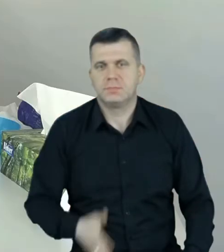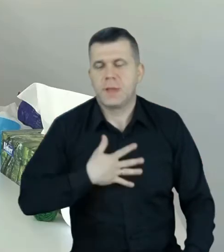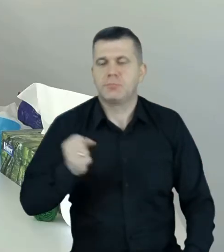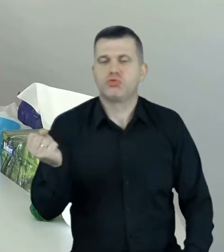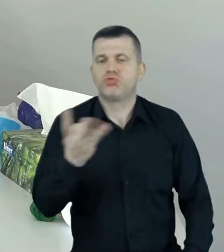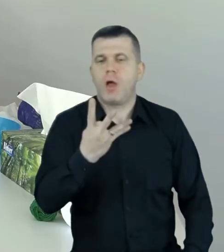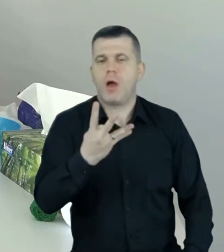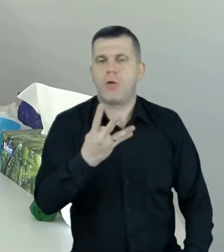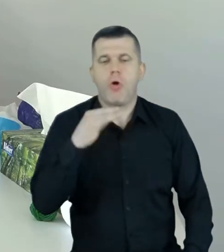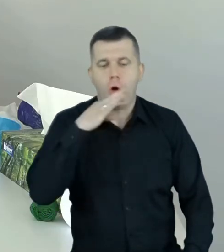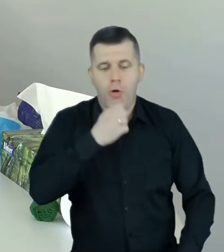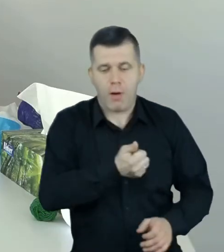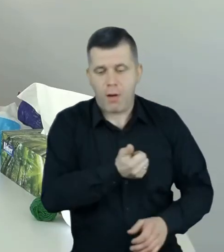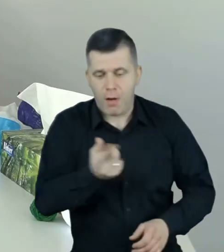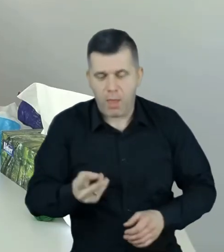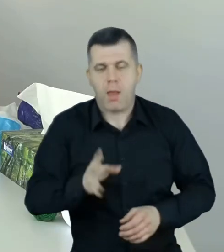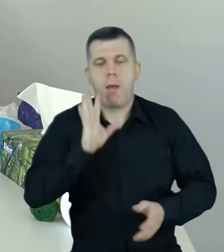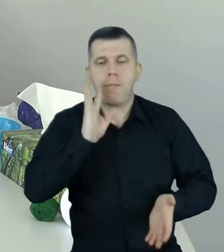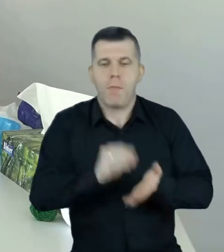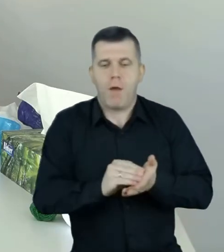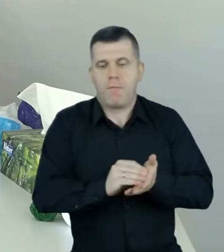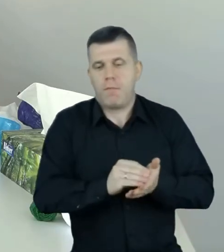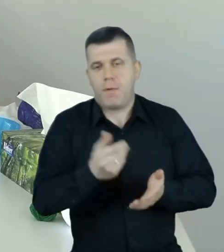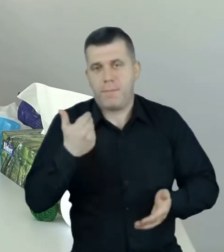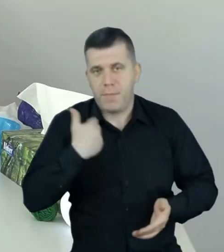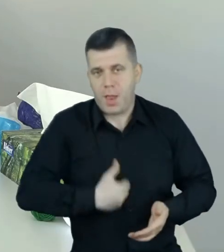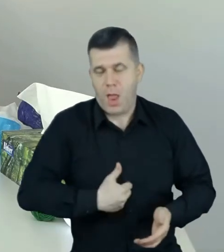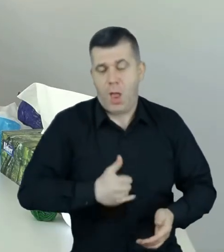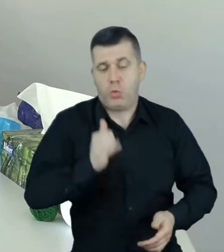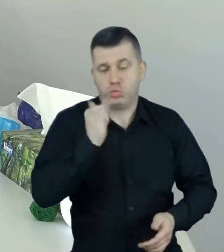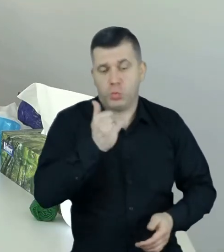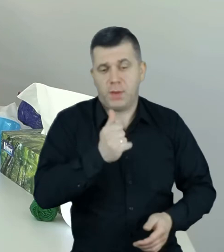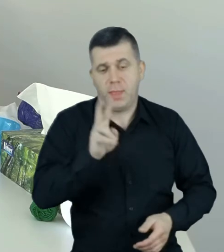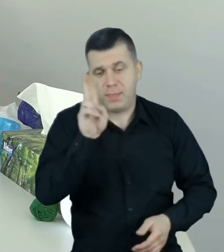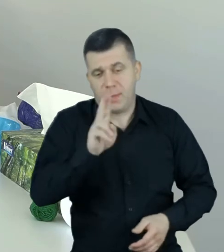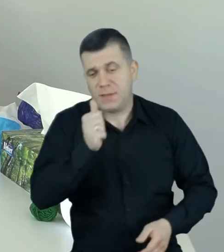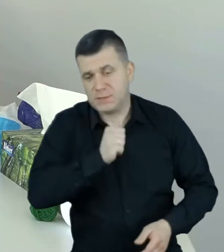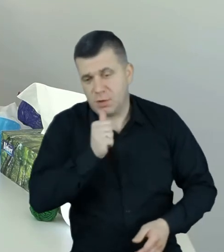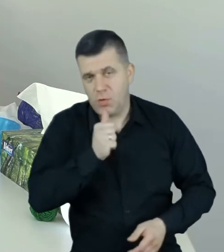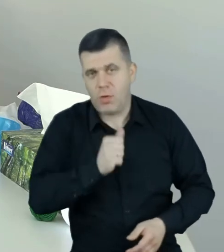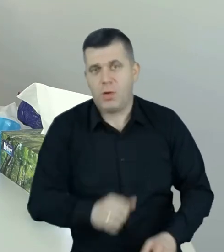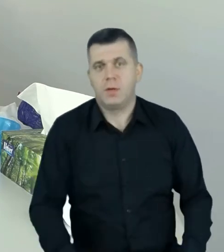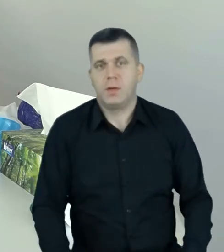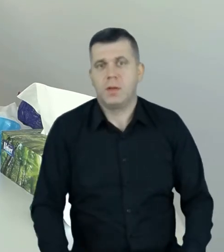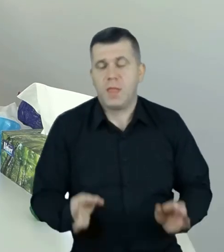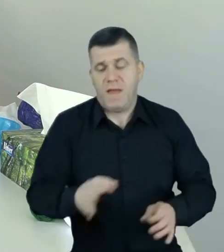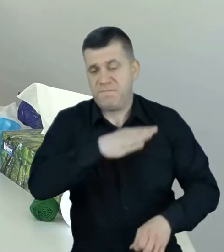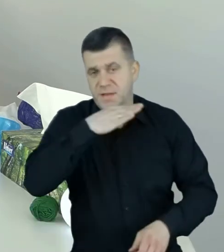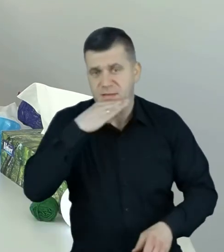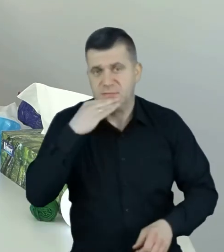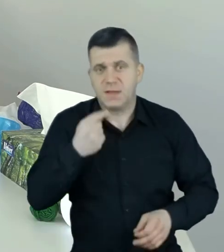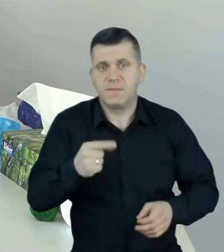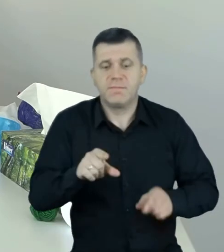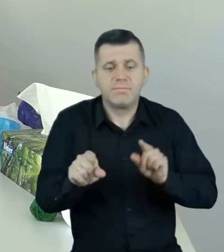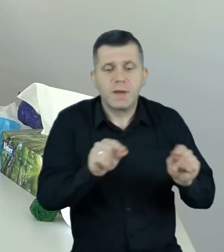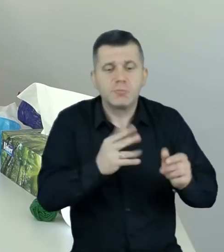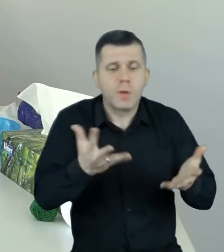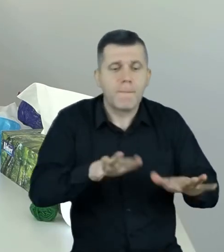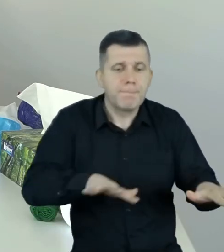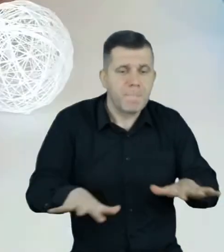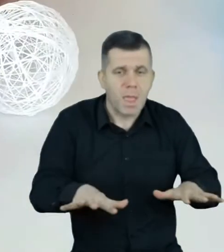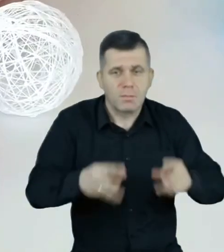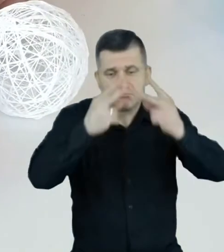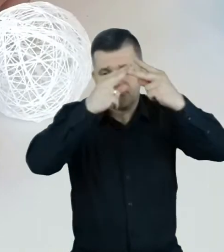składał z czterech kolorów więc będę powtarzała potem znów biały żółty niebieski zielony a teraz wystarczy tylko wybrać